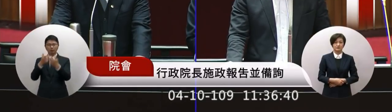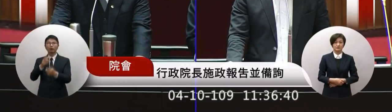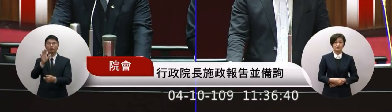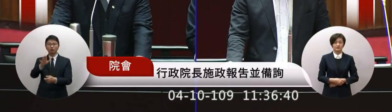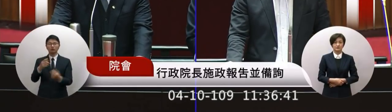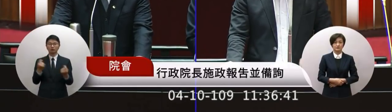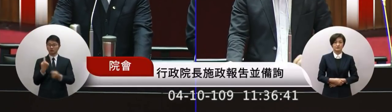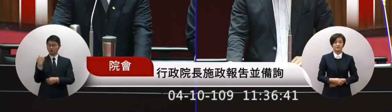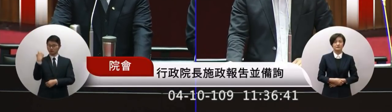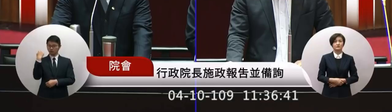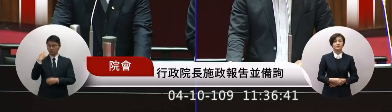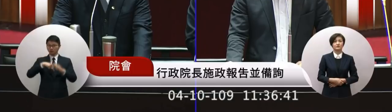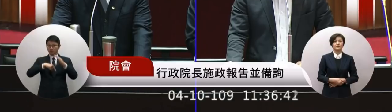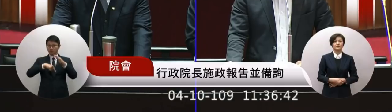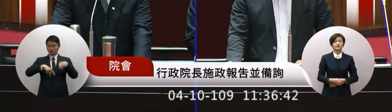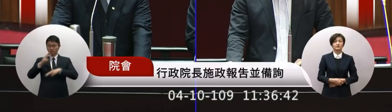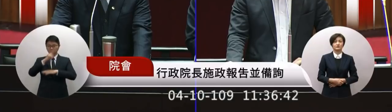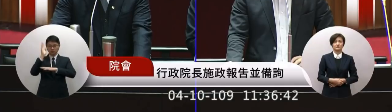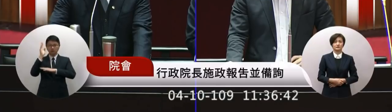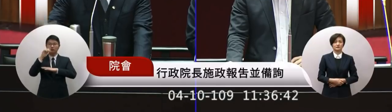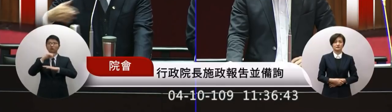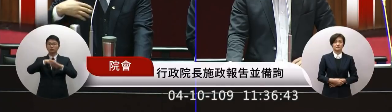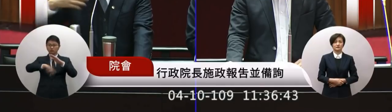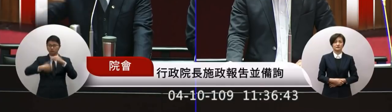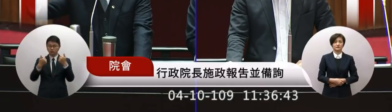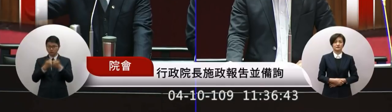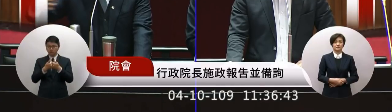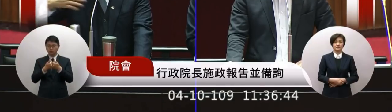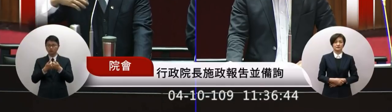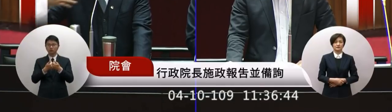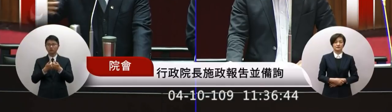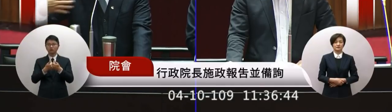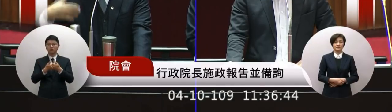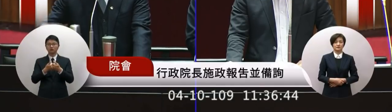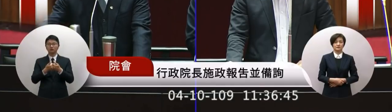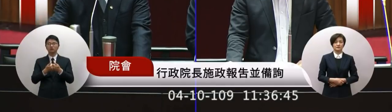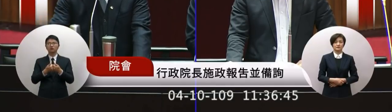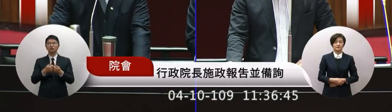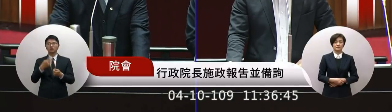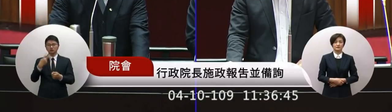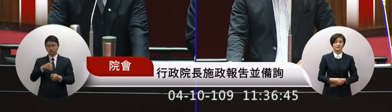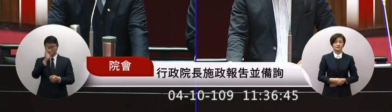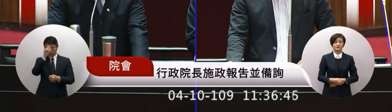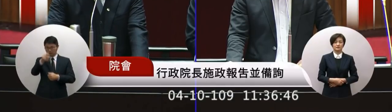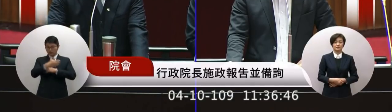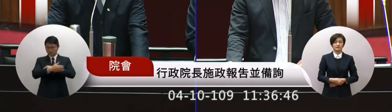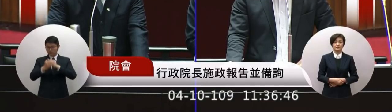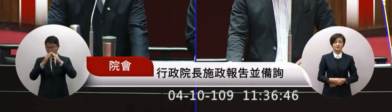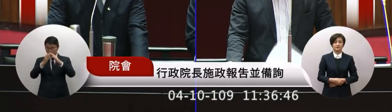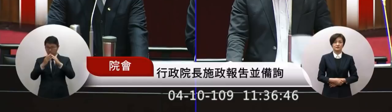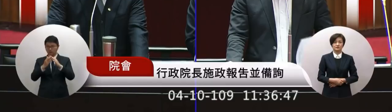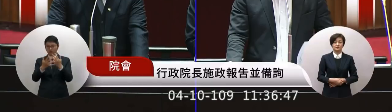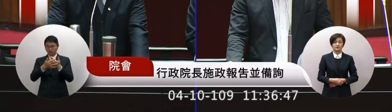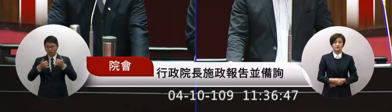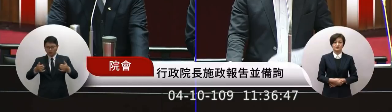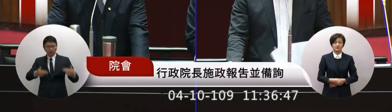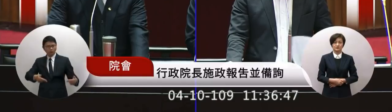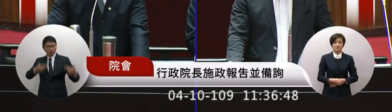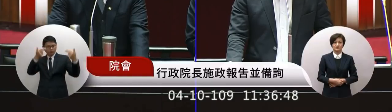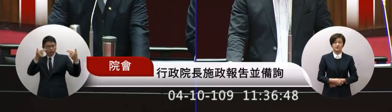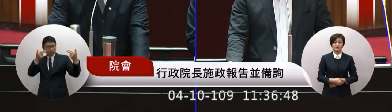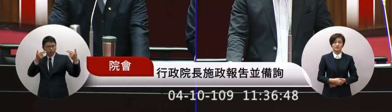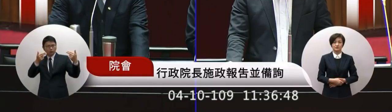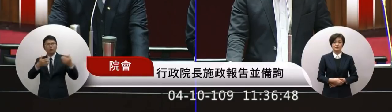昨行政院会。就以规个时顺连线的方式，